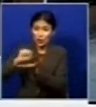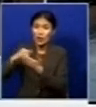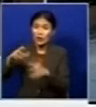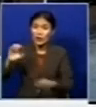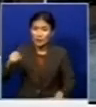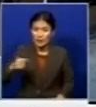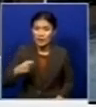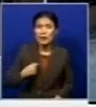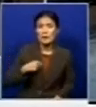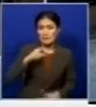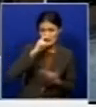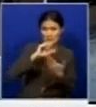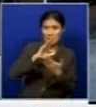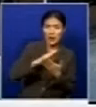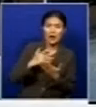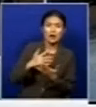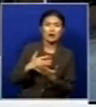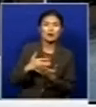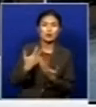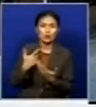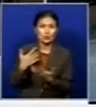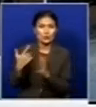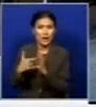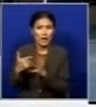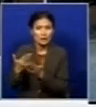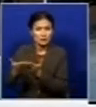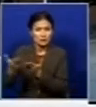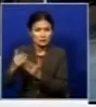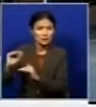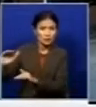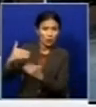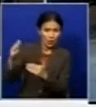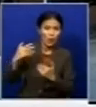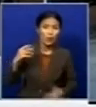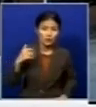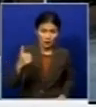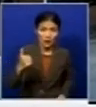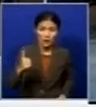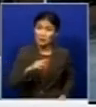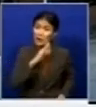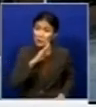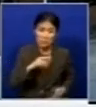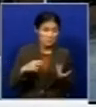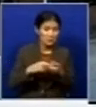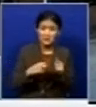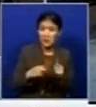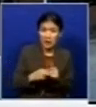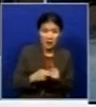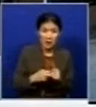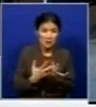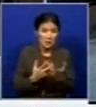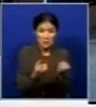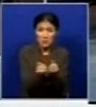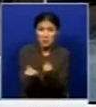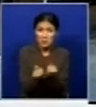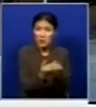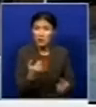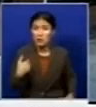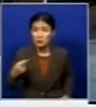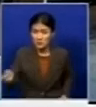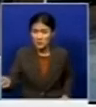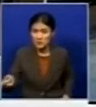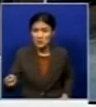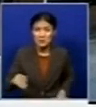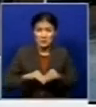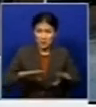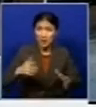พื่อประโยชน์สาธารณะนะครับซึ่งไทยเองก็ได้ทำเสี่ยวยาคือยาต้านไวรัส